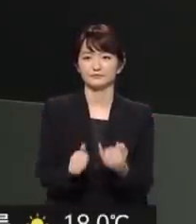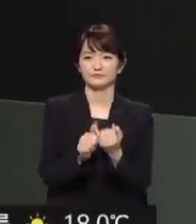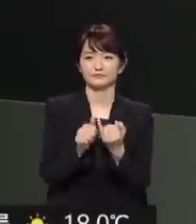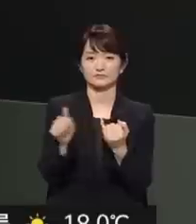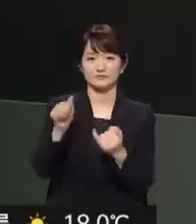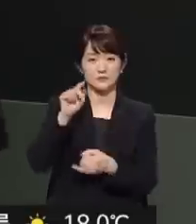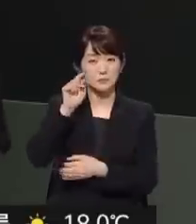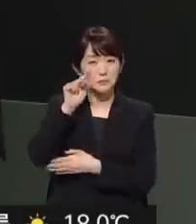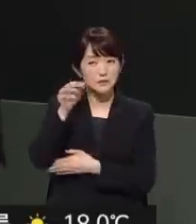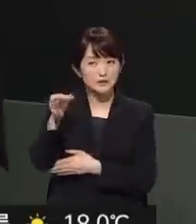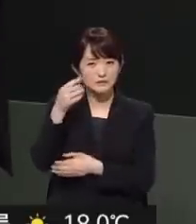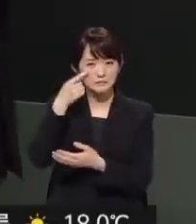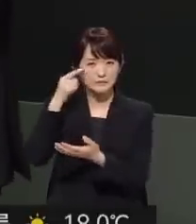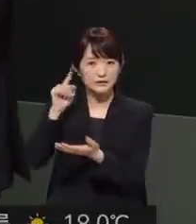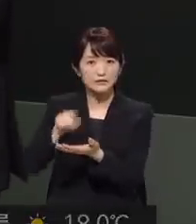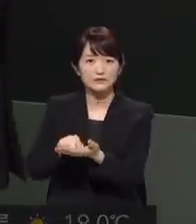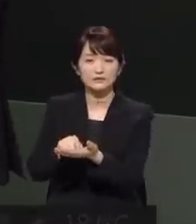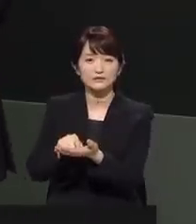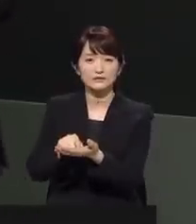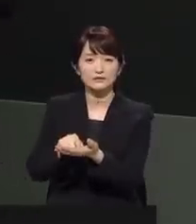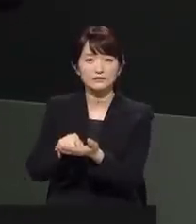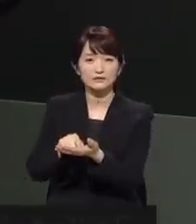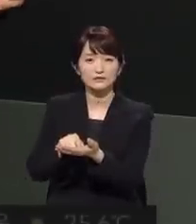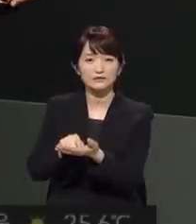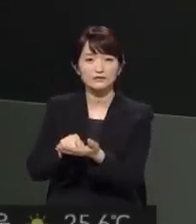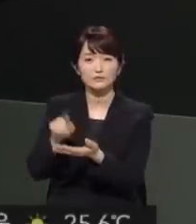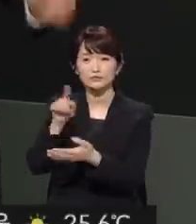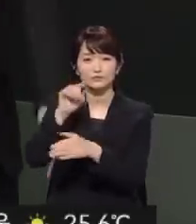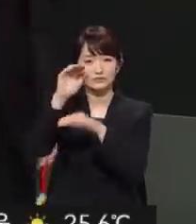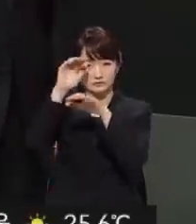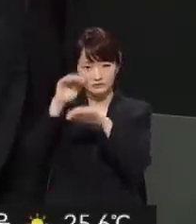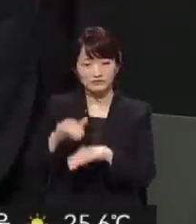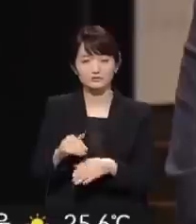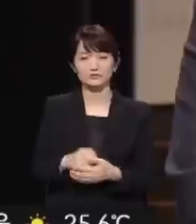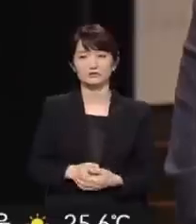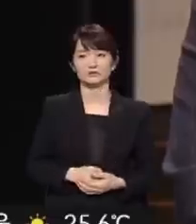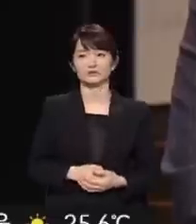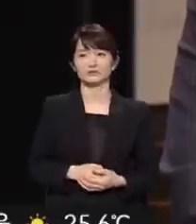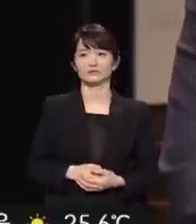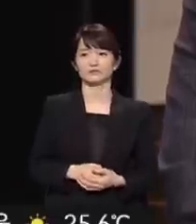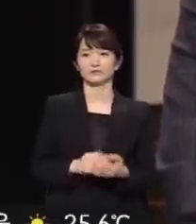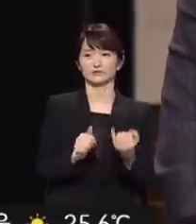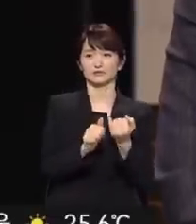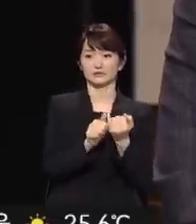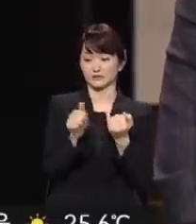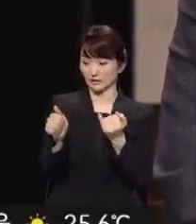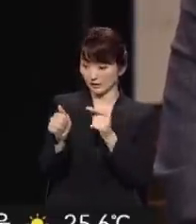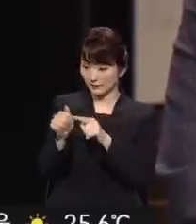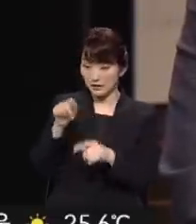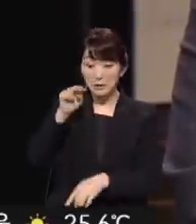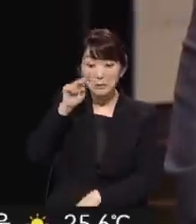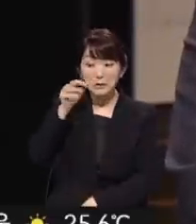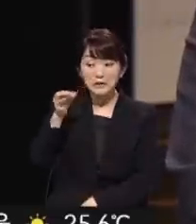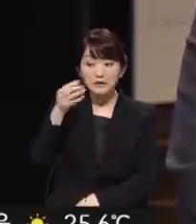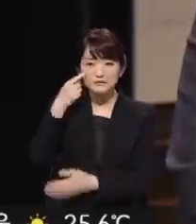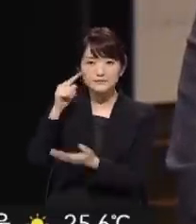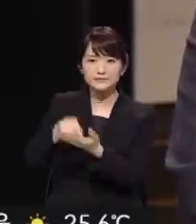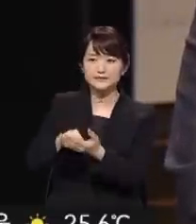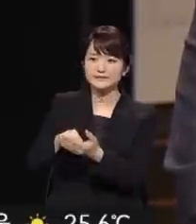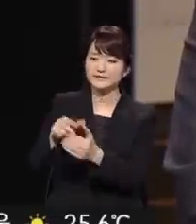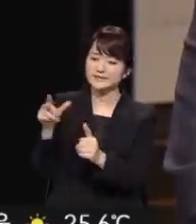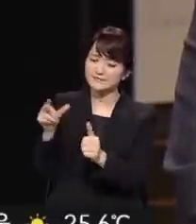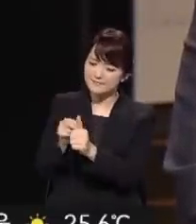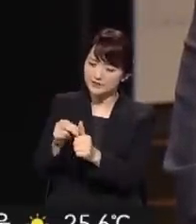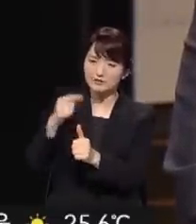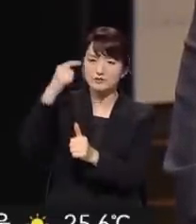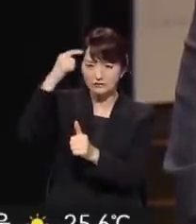남편 비상금을 발견했어요. 입니다. 자, 어떤 사연인지 들어보세요. 네, 남편의 비상금을 발견했는데 배신감을 느낀다 이런